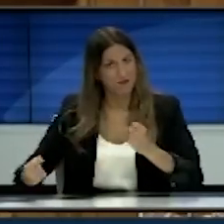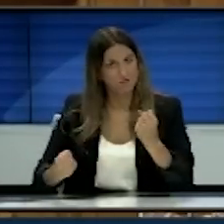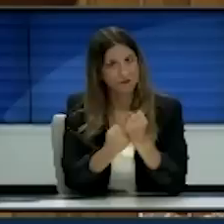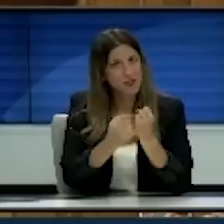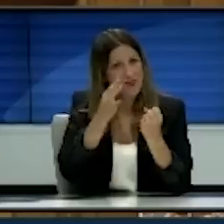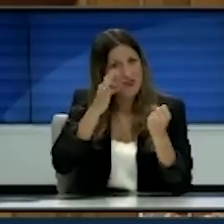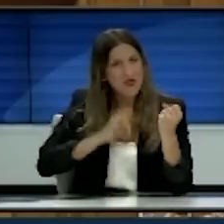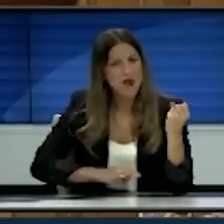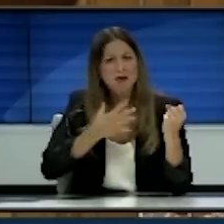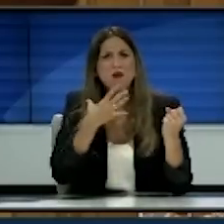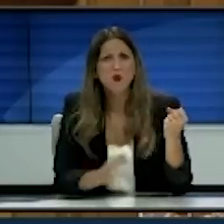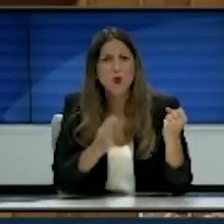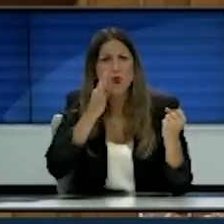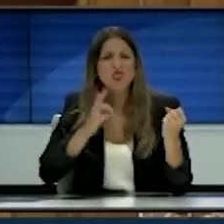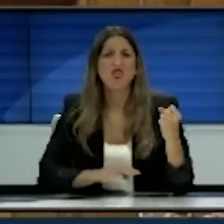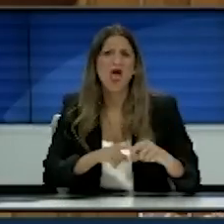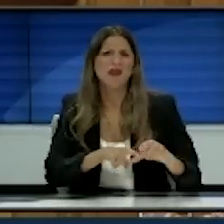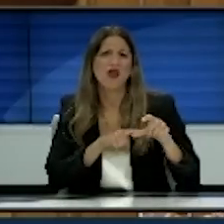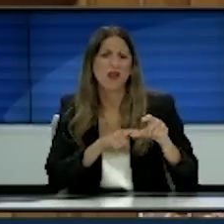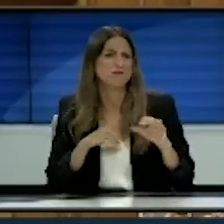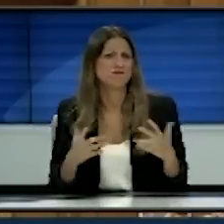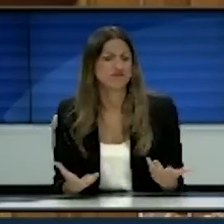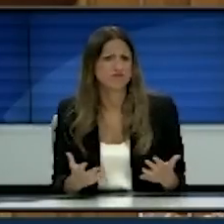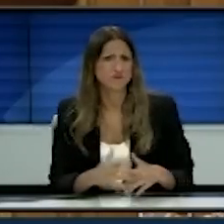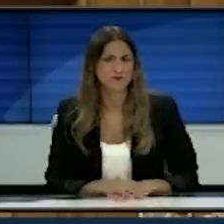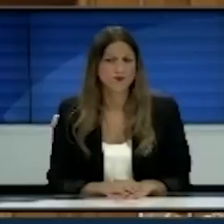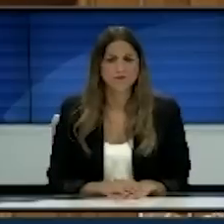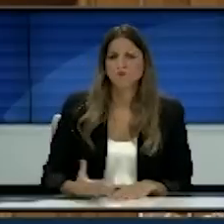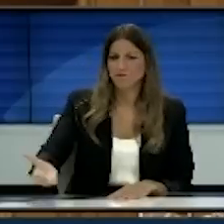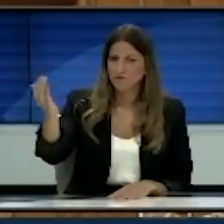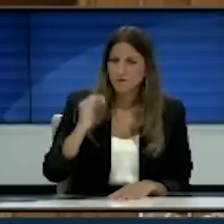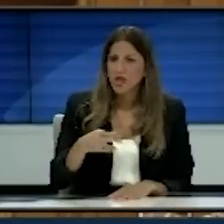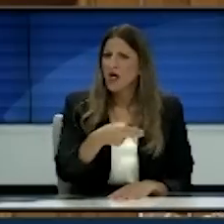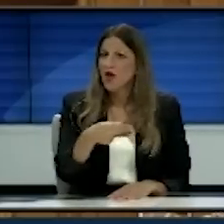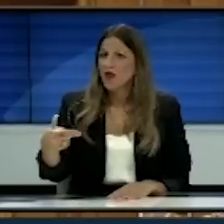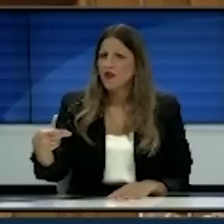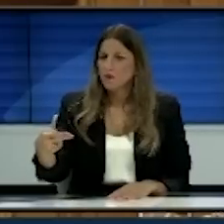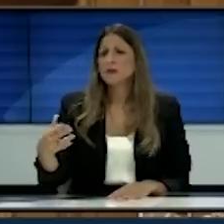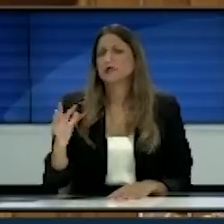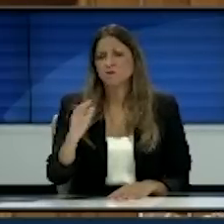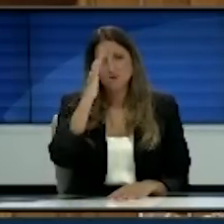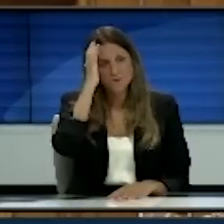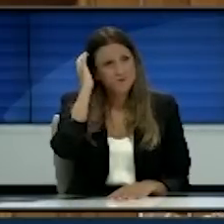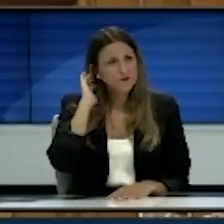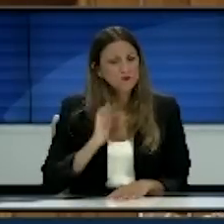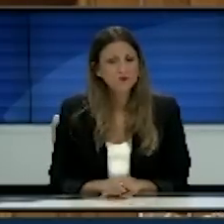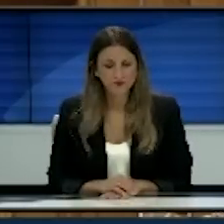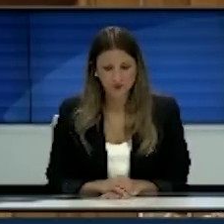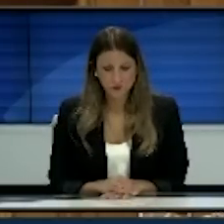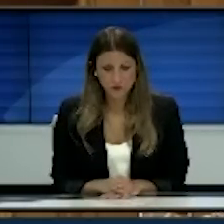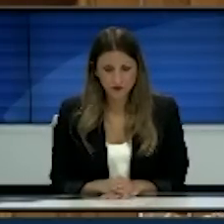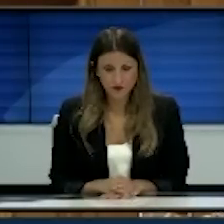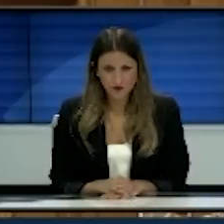θράσος να παρουσιάζεται ως κοινωνική προστασία. Θα μπορούσαμε να μιλάμε βέβαια για ώρες. Από πού και ως